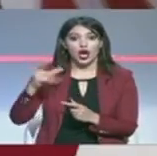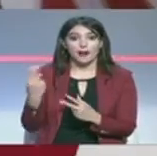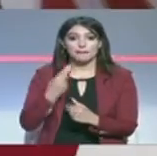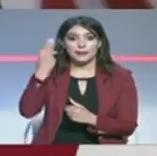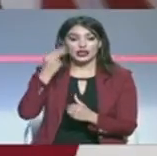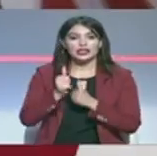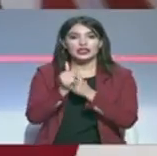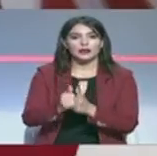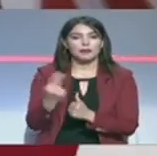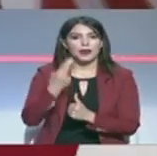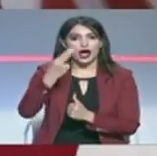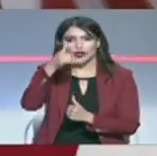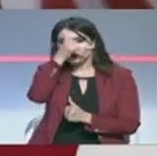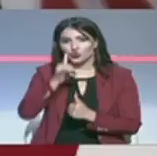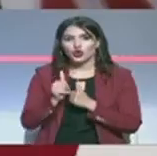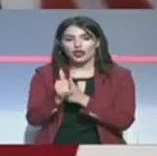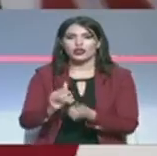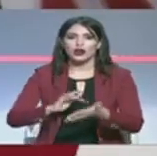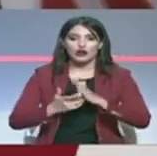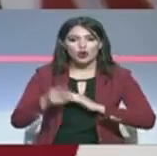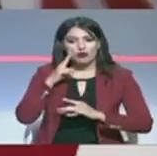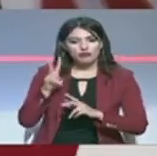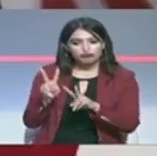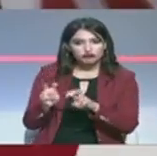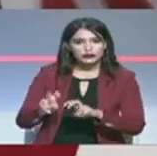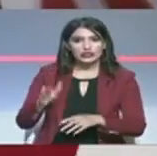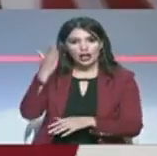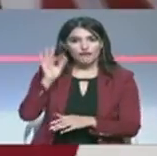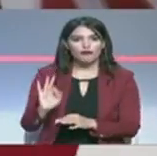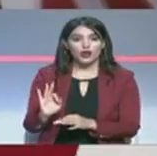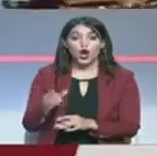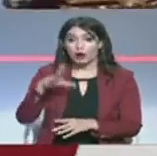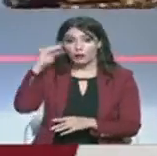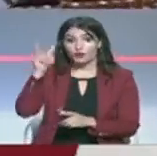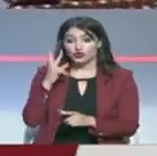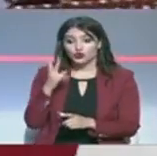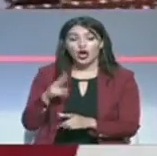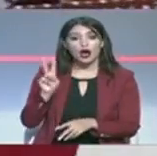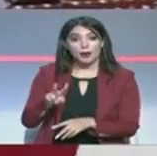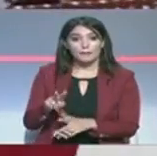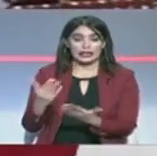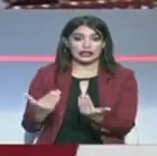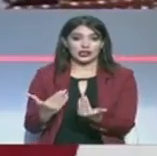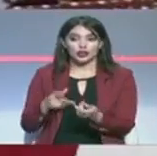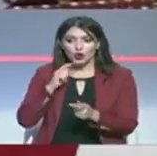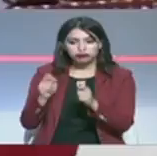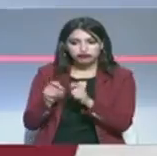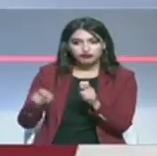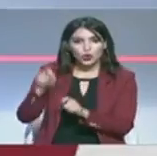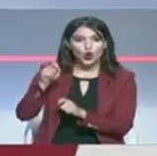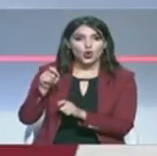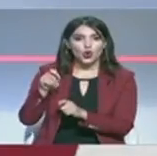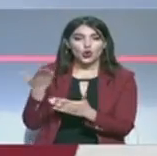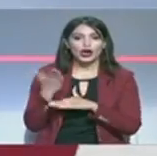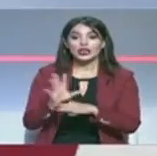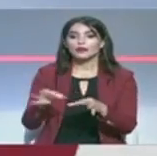التراث والوحدات المختصة في المعاينات، لكن أكدولنا معنا هذا مبدئيا في انتظار أنه يقوموا بالاختبارات اللازمة